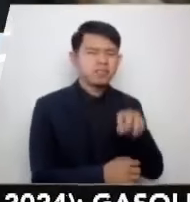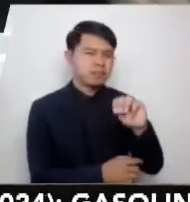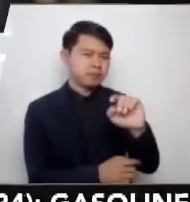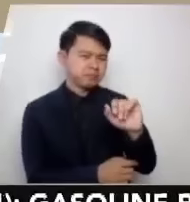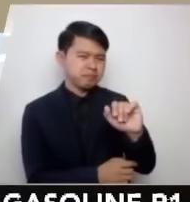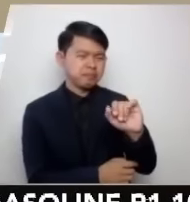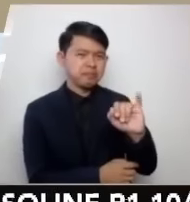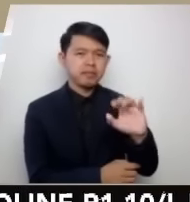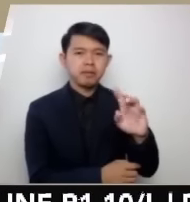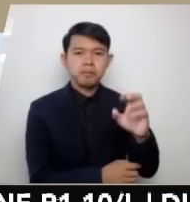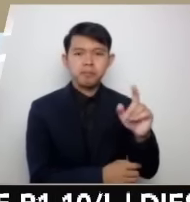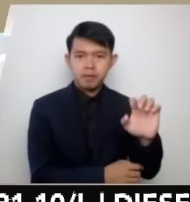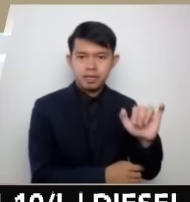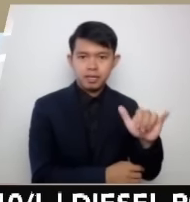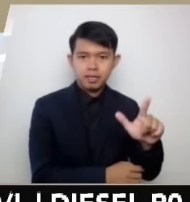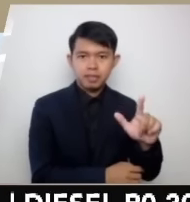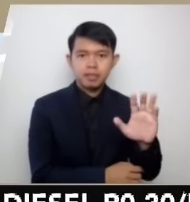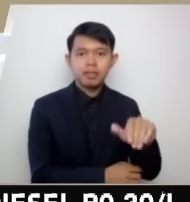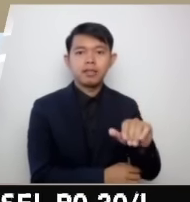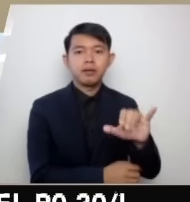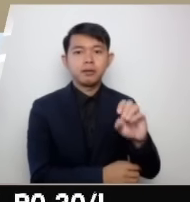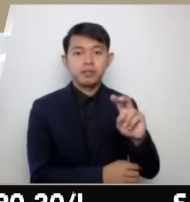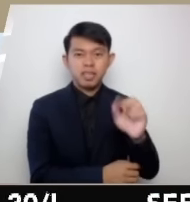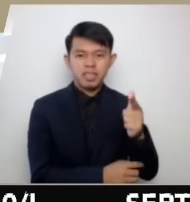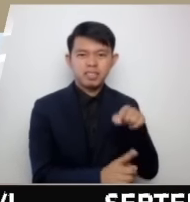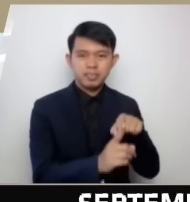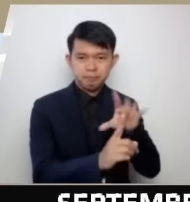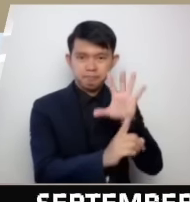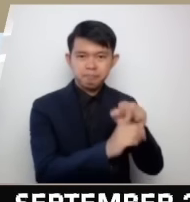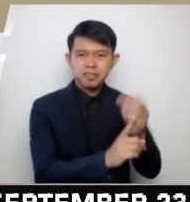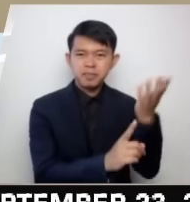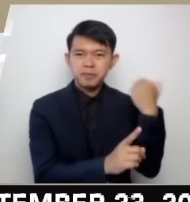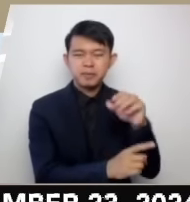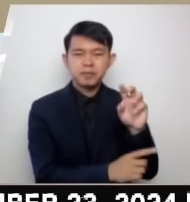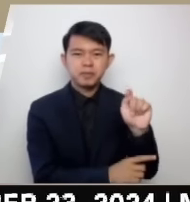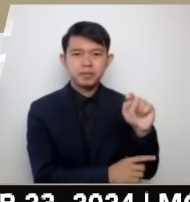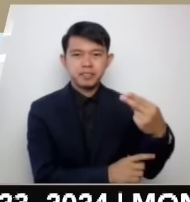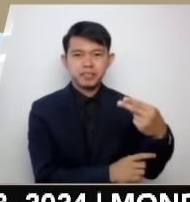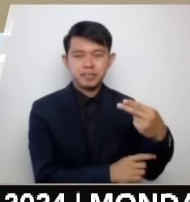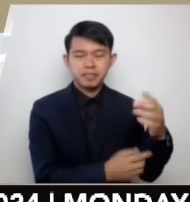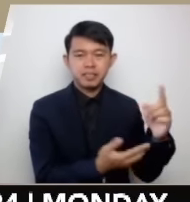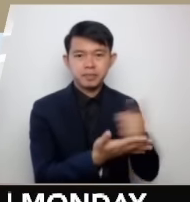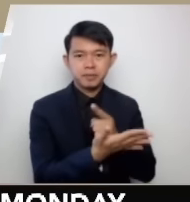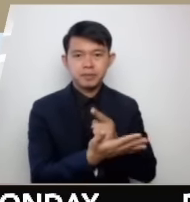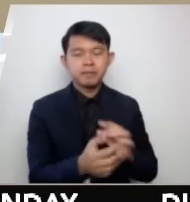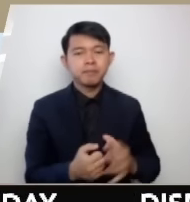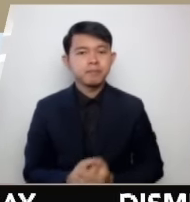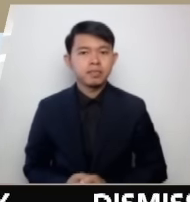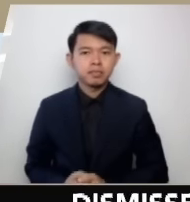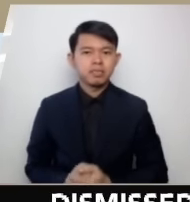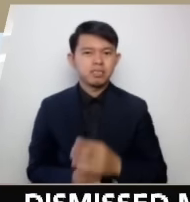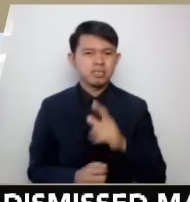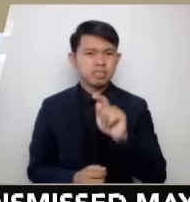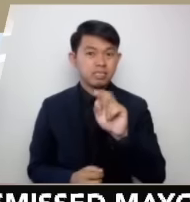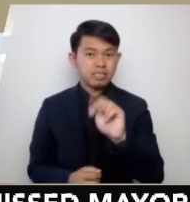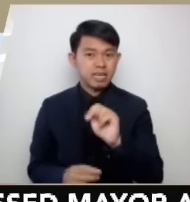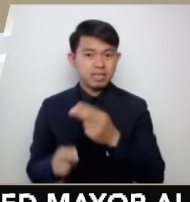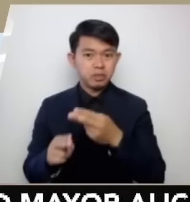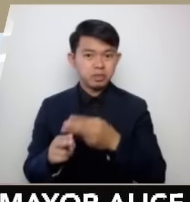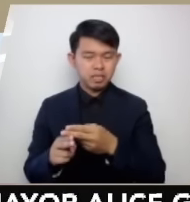Webes. Meron kasing isang personality doon sa Bamban, si Mr. Khan. At itong si Mr. Khan, sa